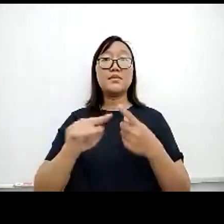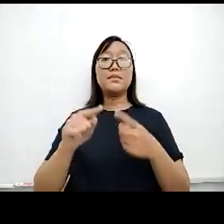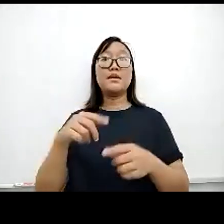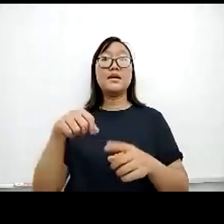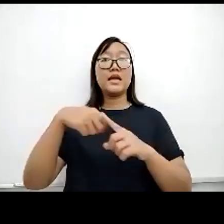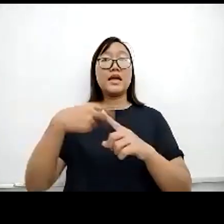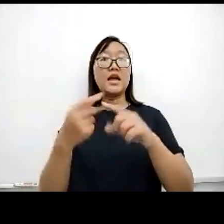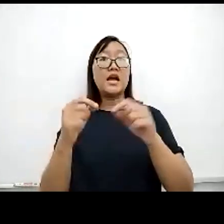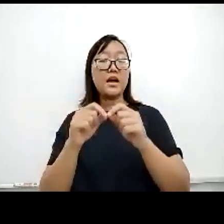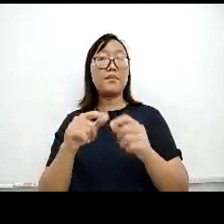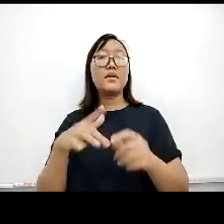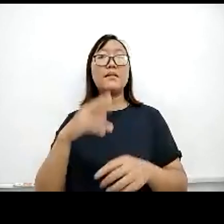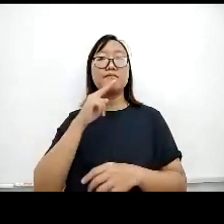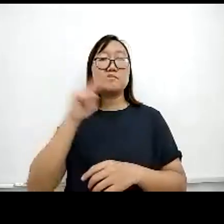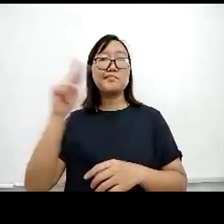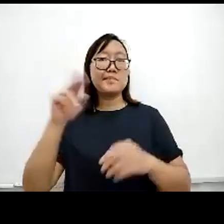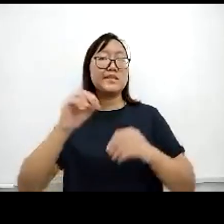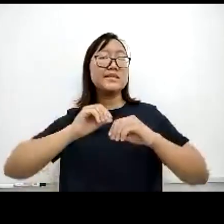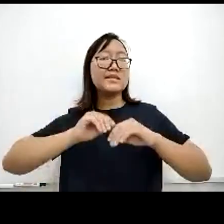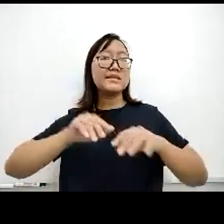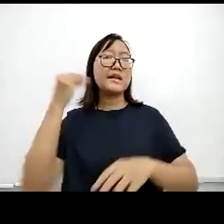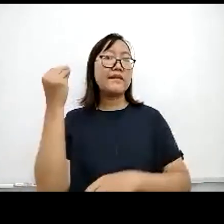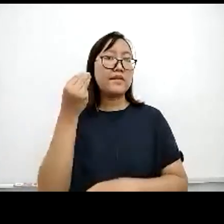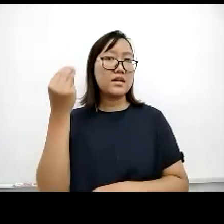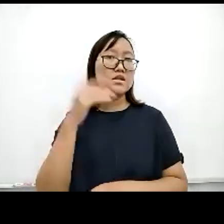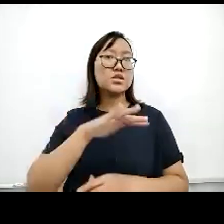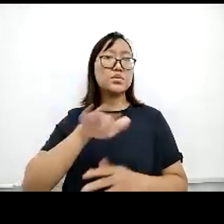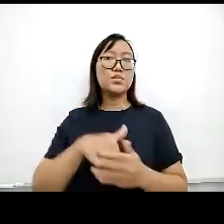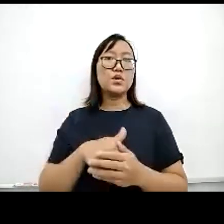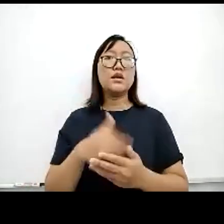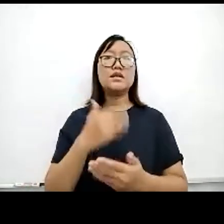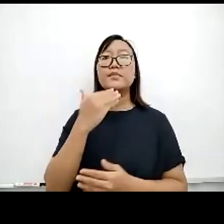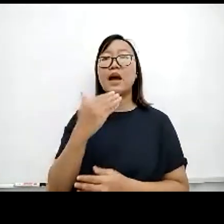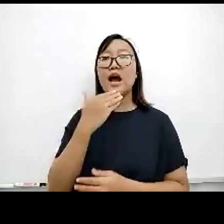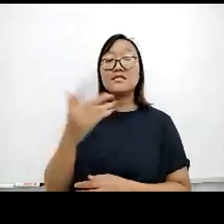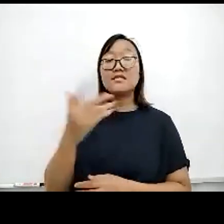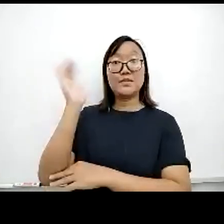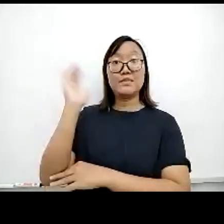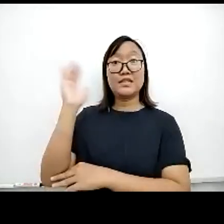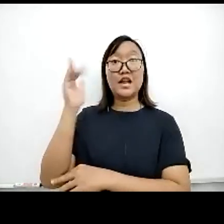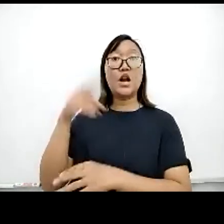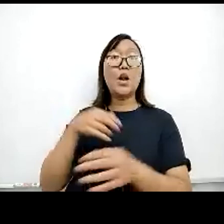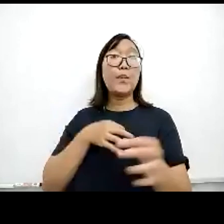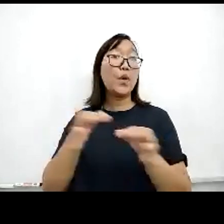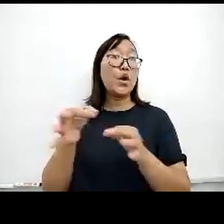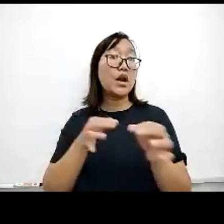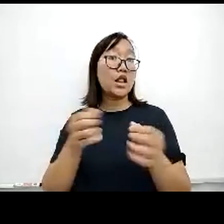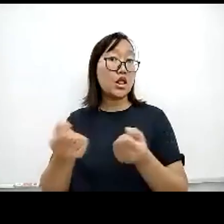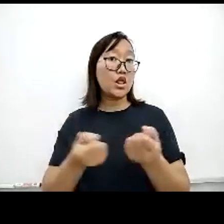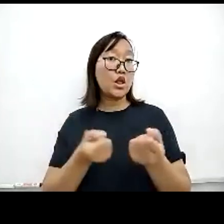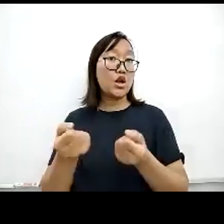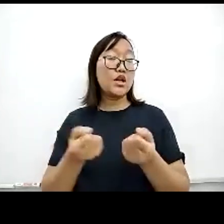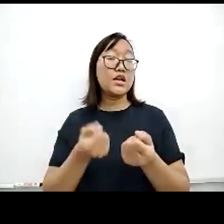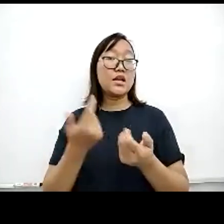parapi traveler semua yang telah berpartisipasi dalam Wow biner ini Terima kasih pula kepada para pembicara dan moderator yang telah berbagi